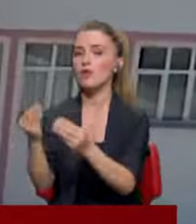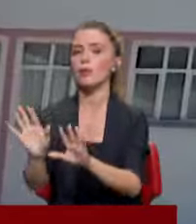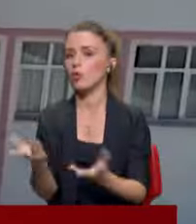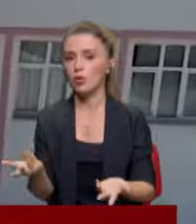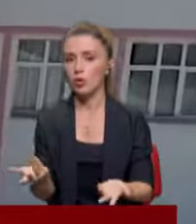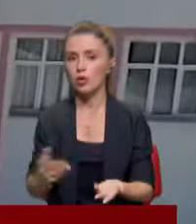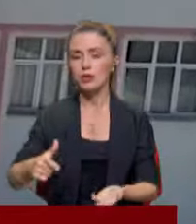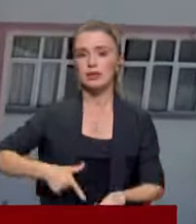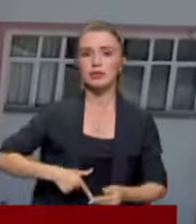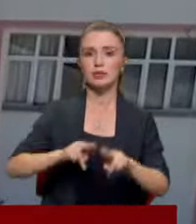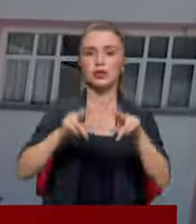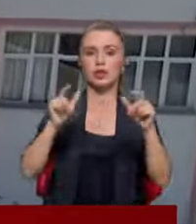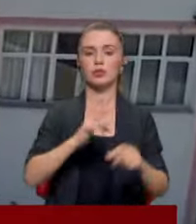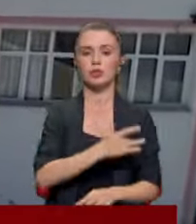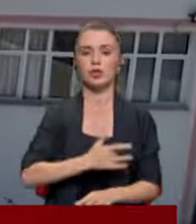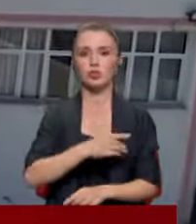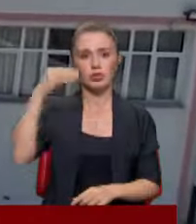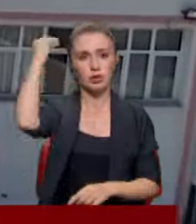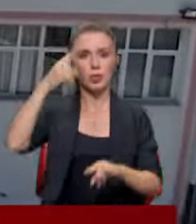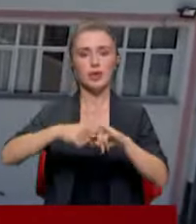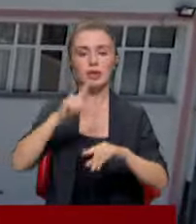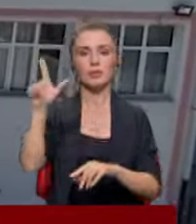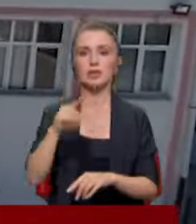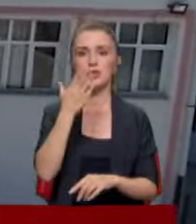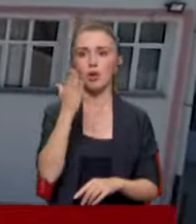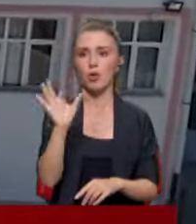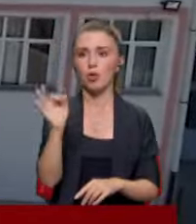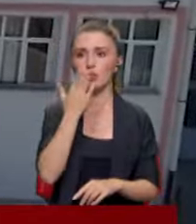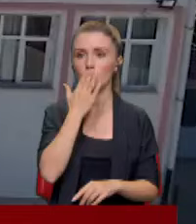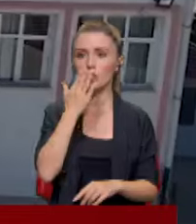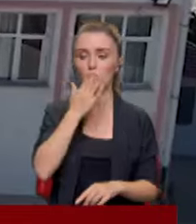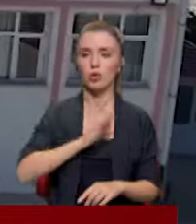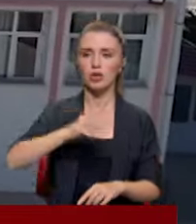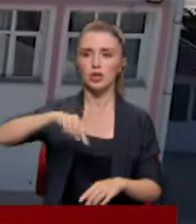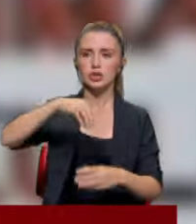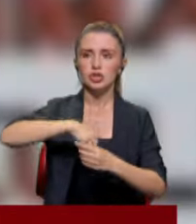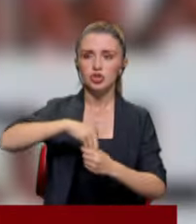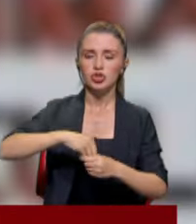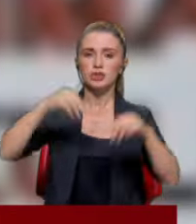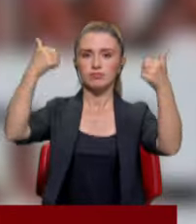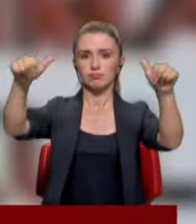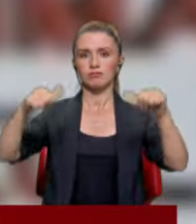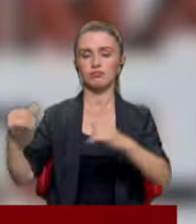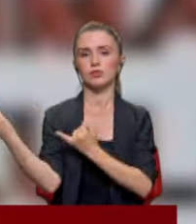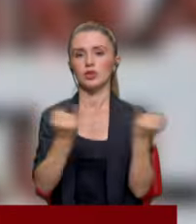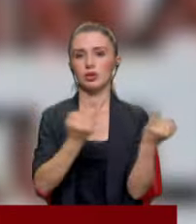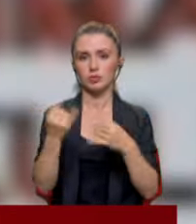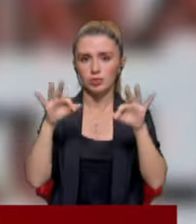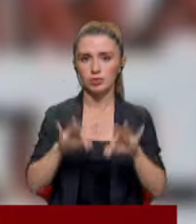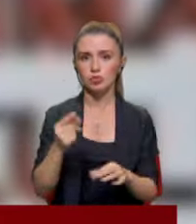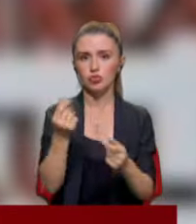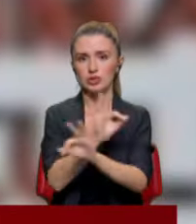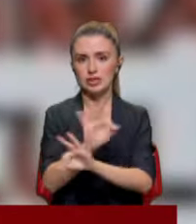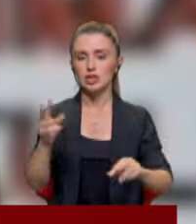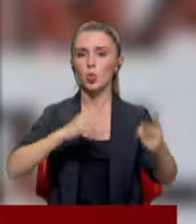verilmiyor? İzmir Karaburun Anadolu İmam Hatip Lisesi ve Ortaokulu'nun öğrenciler için bastırdığı afiş tartışma konusu.